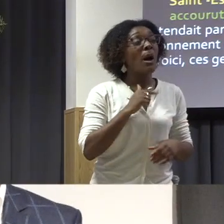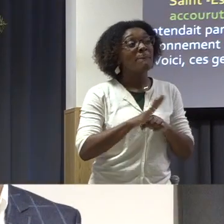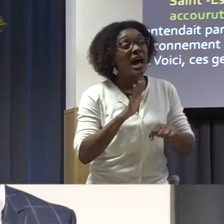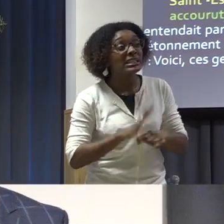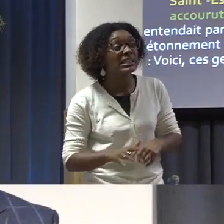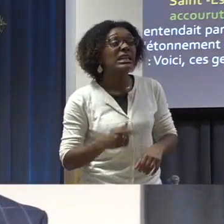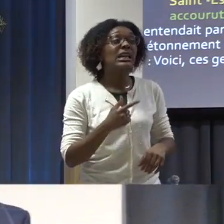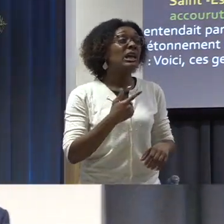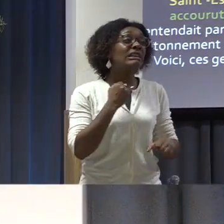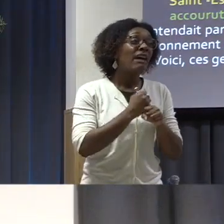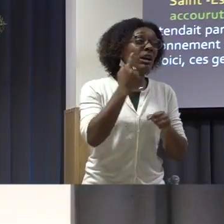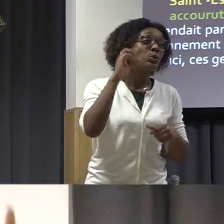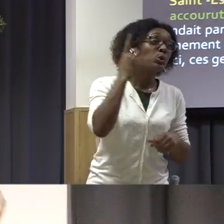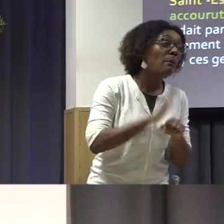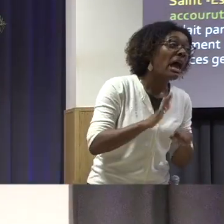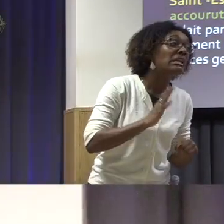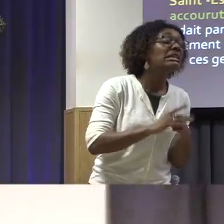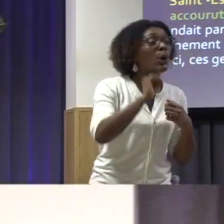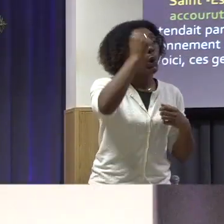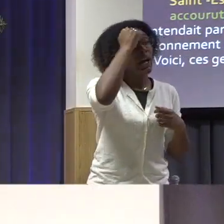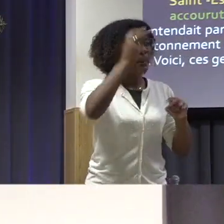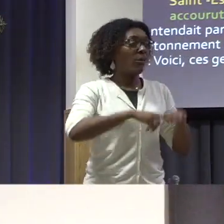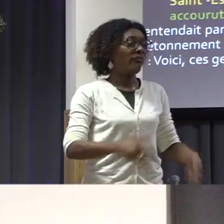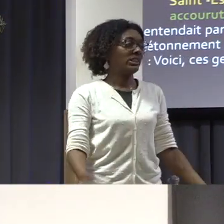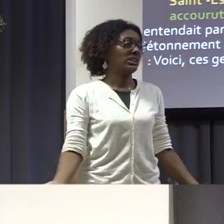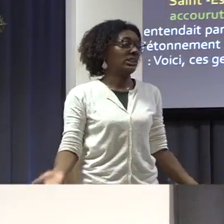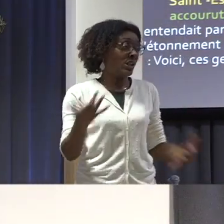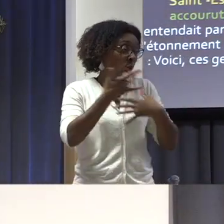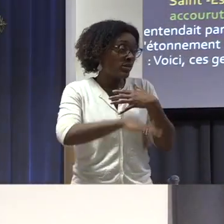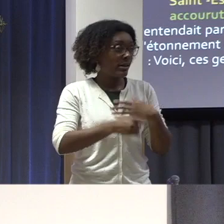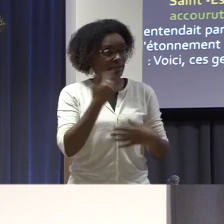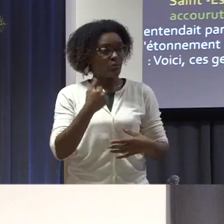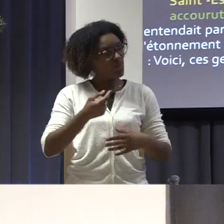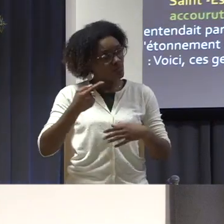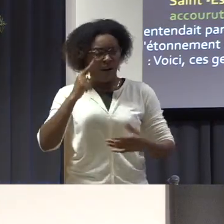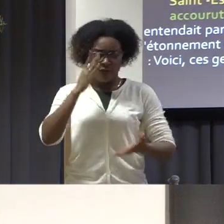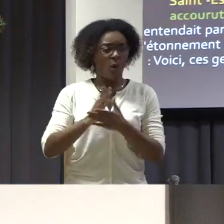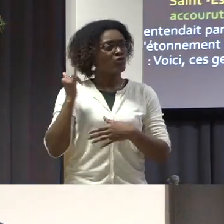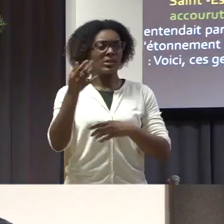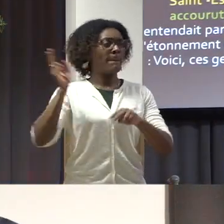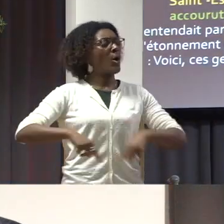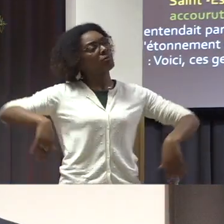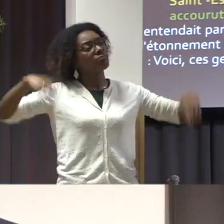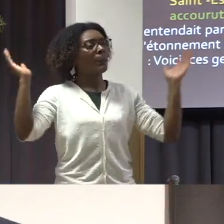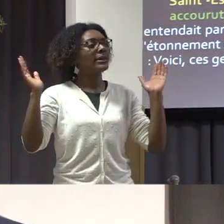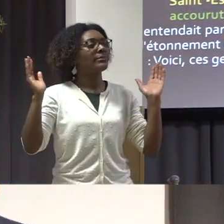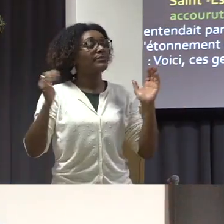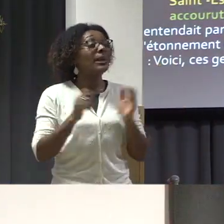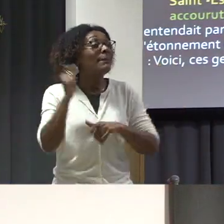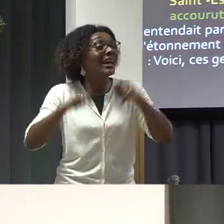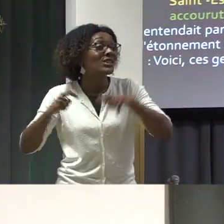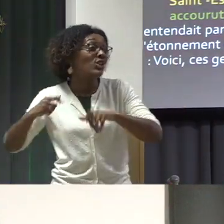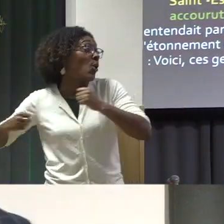de dieu l'habitude a couru et cette mutuelle elle fut confondues